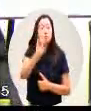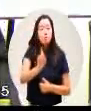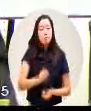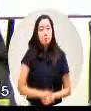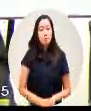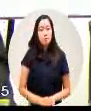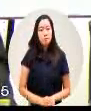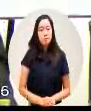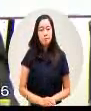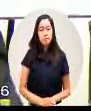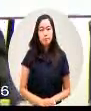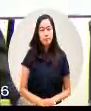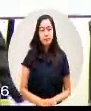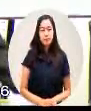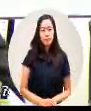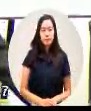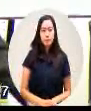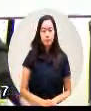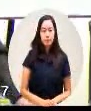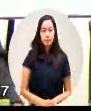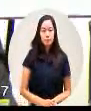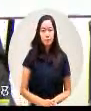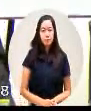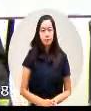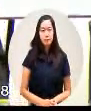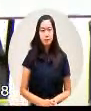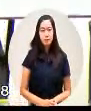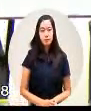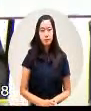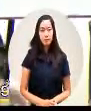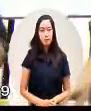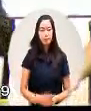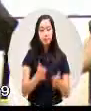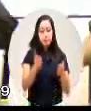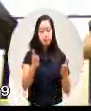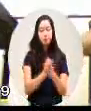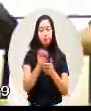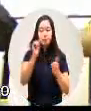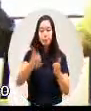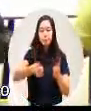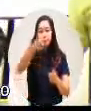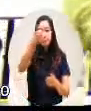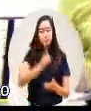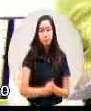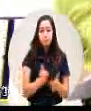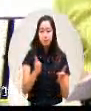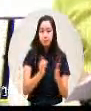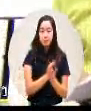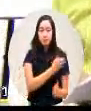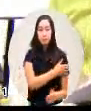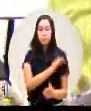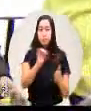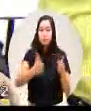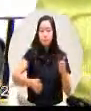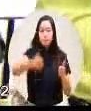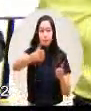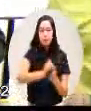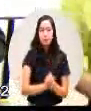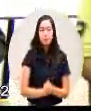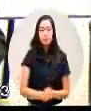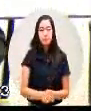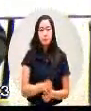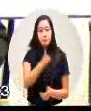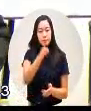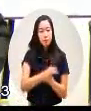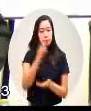啊，请 财政局长讲了。 多谢局长，多谢陈议员。陈议员，这个